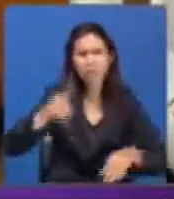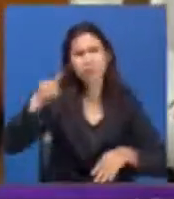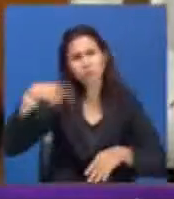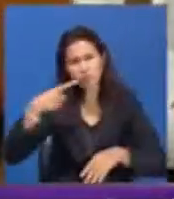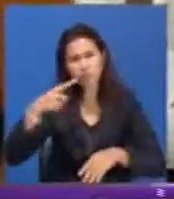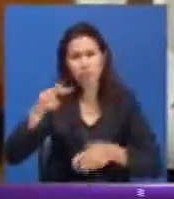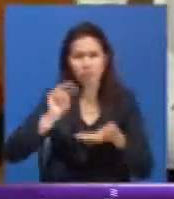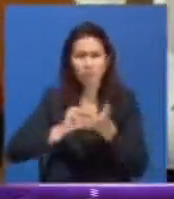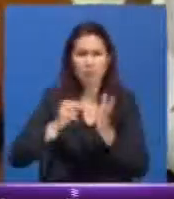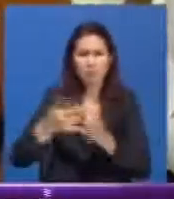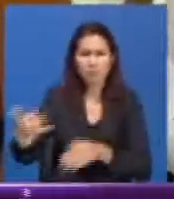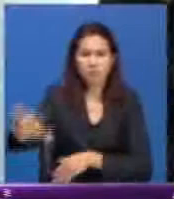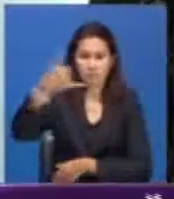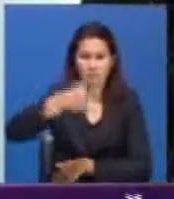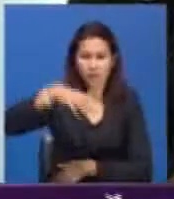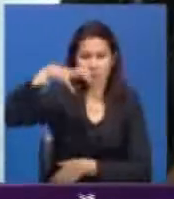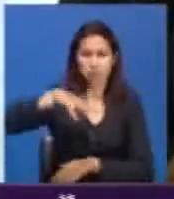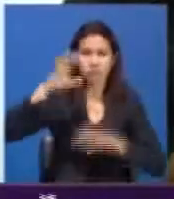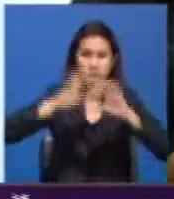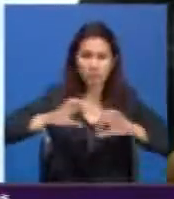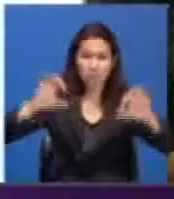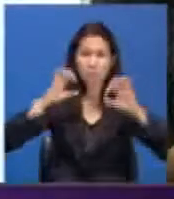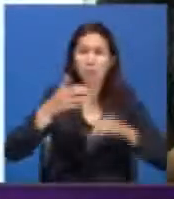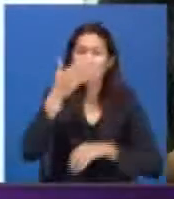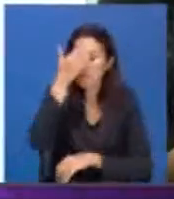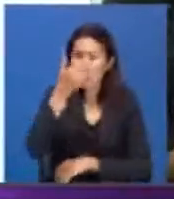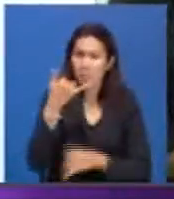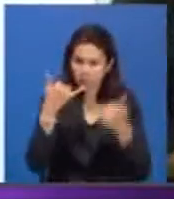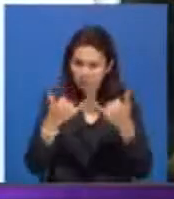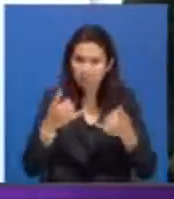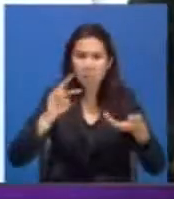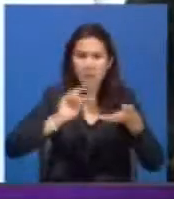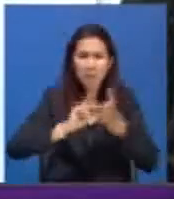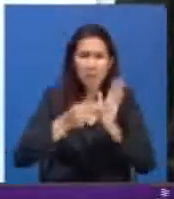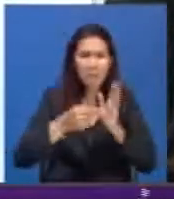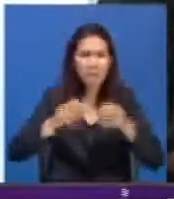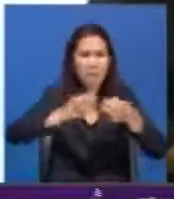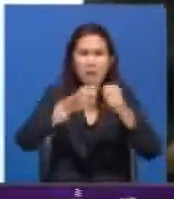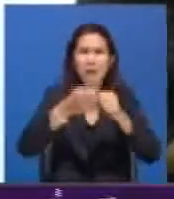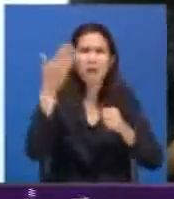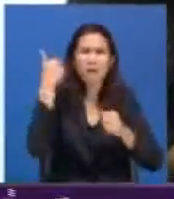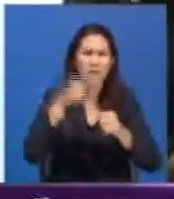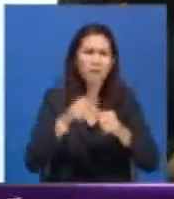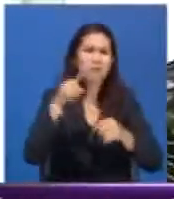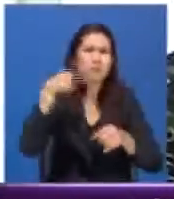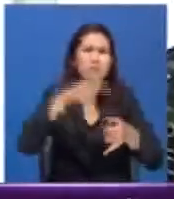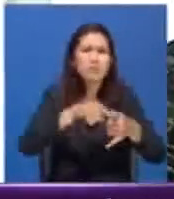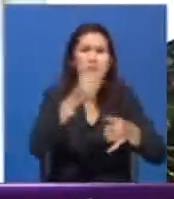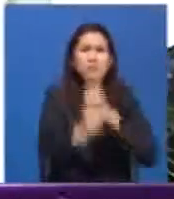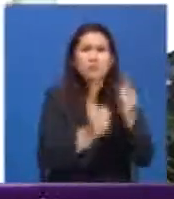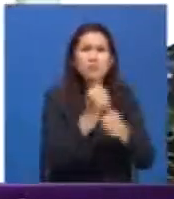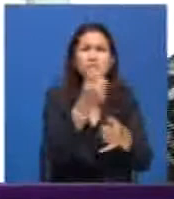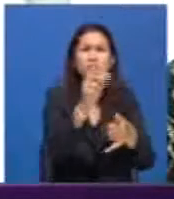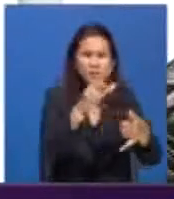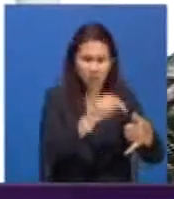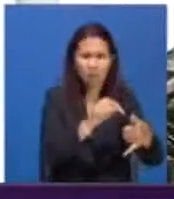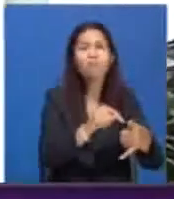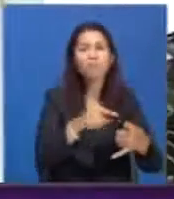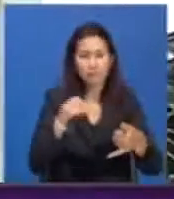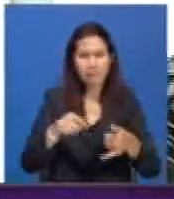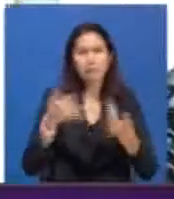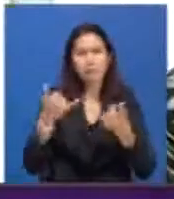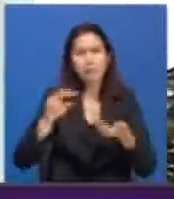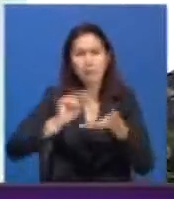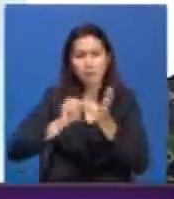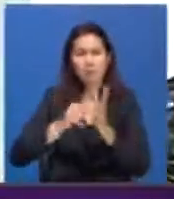ชาชนทำเนียบรัฐบาลค่ะหลังจากเกิดเหตุความรุนแรงกับเด็กหญิงบนรถไฟลายล่าสุดโดยมาตรการเร่งด่วนเฉพาะหน้านะคะก็เรียก